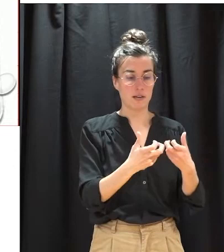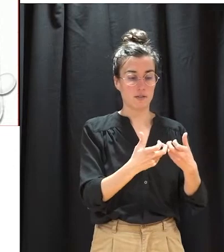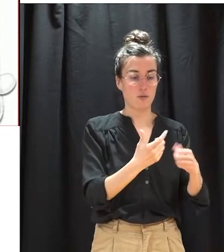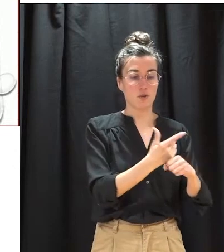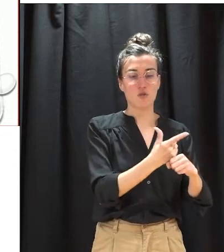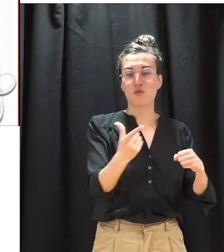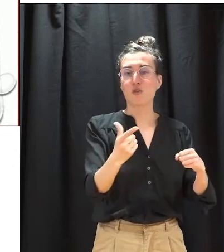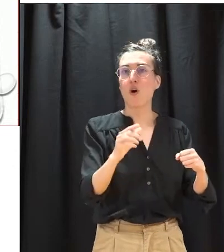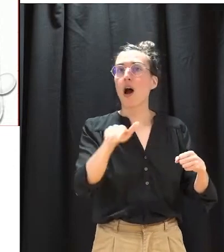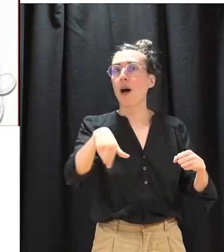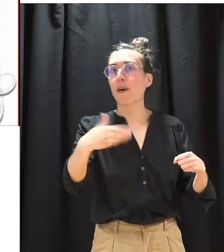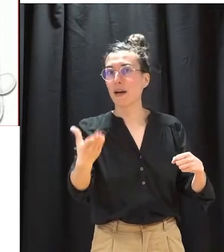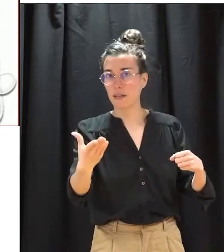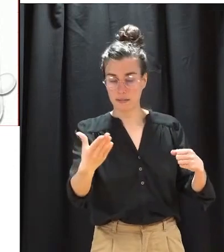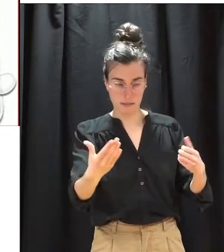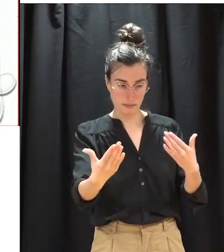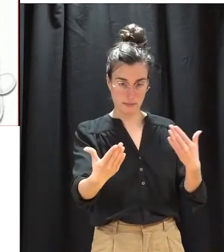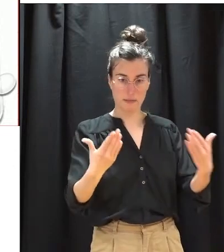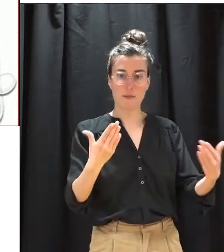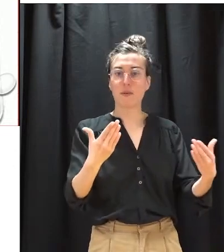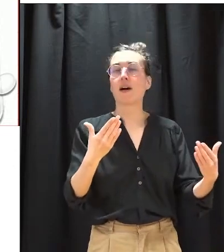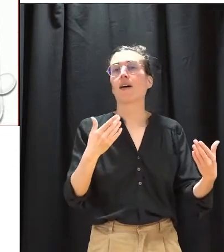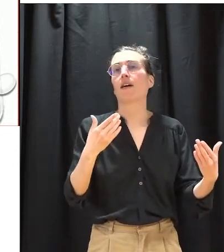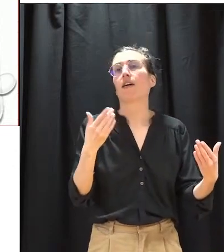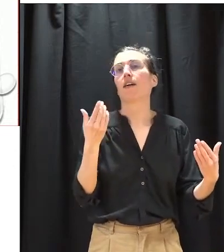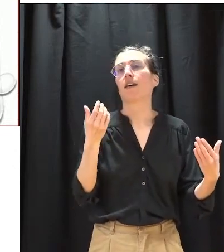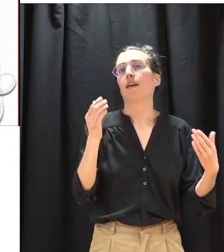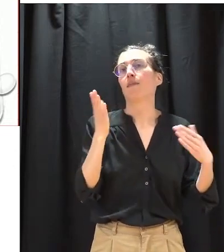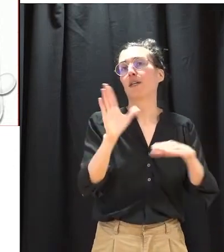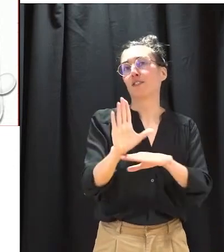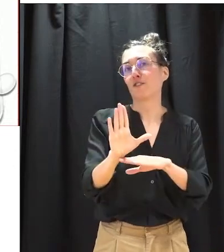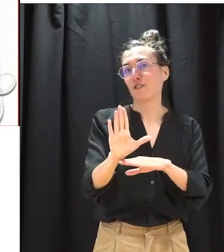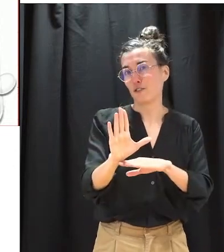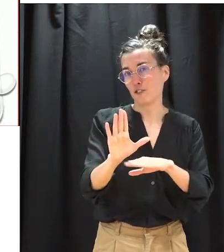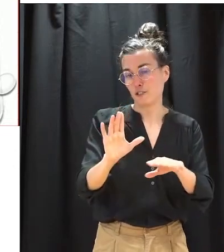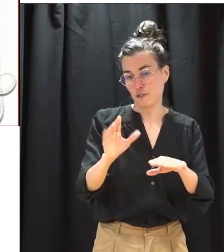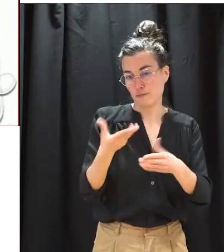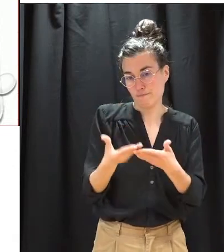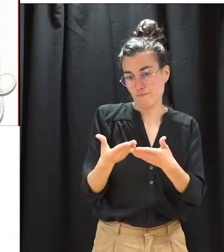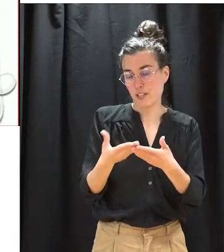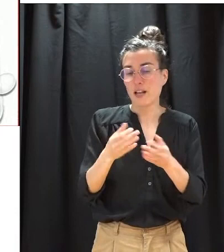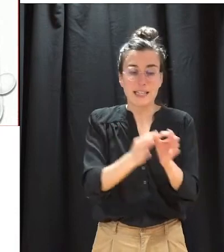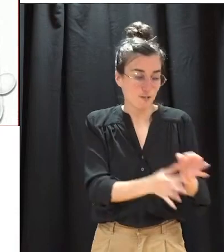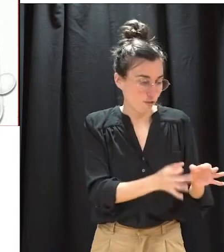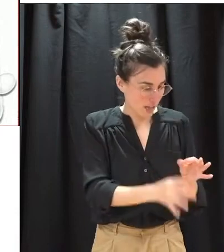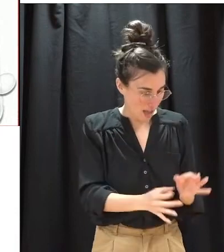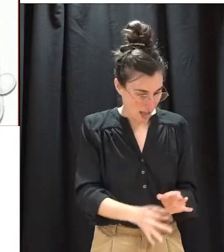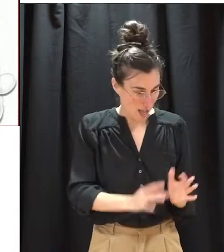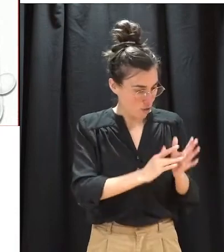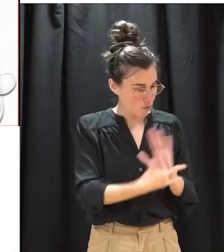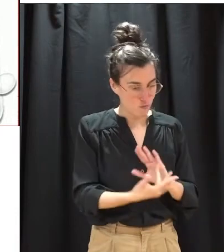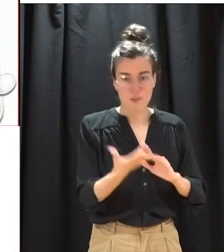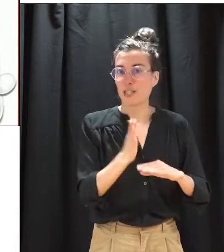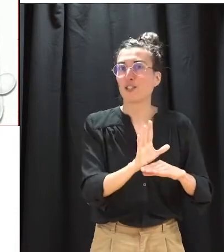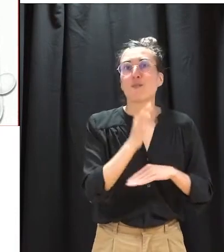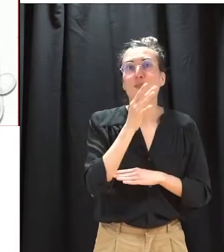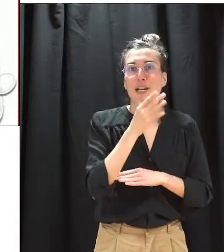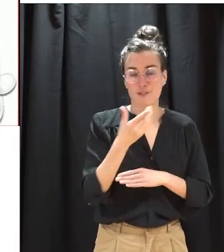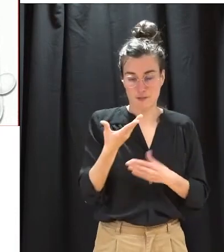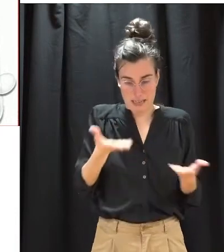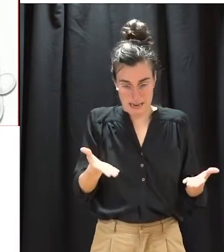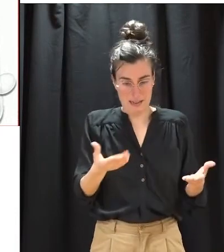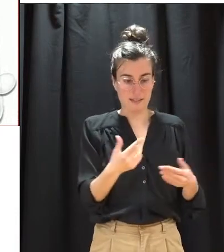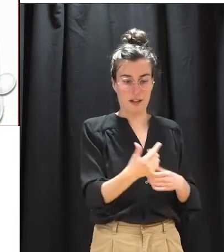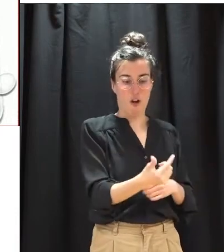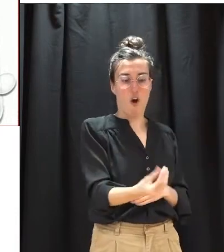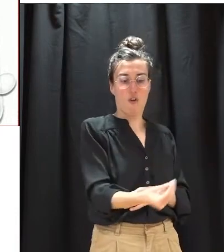vais vous proposer de vous présenter. Parce que là, je n'aurai pas le temps de vous présenter tous mes résultats. Il reste 5 minutes. Oui. Donc